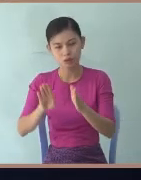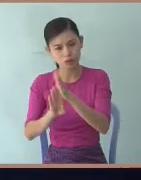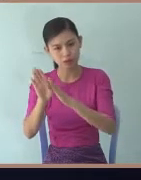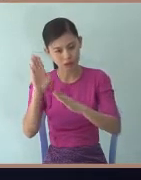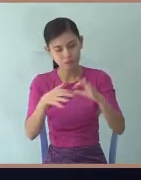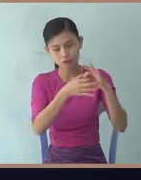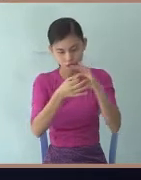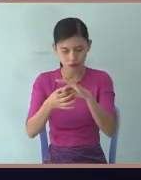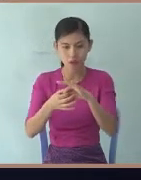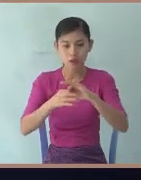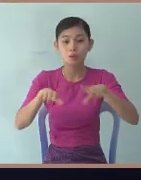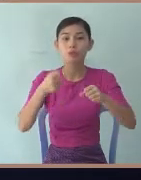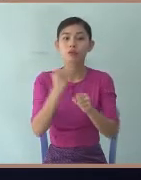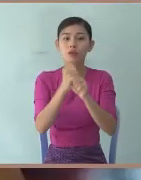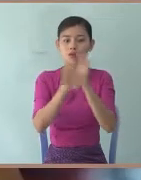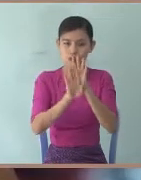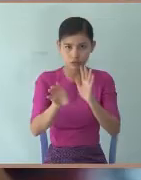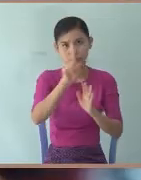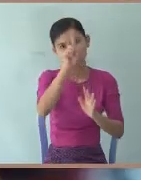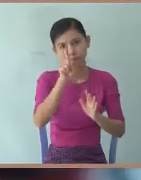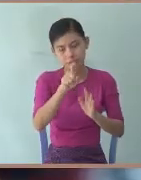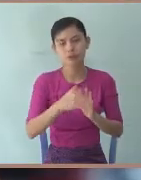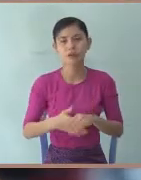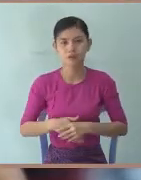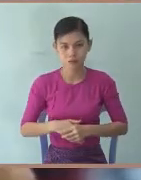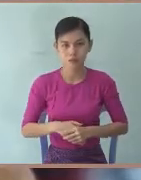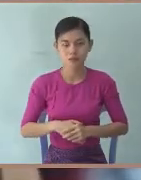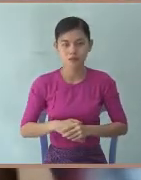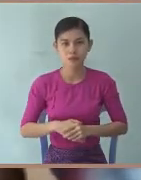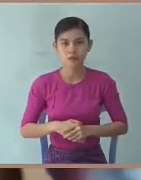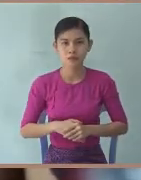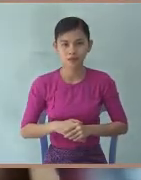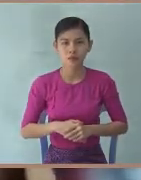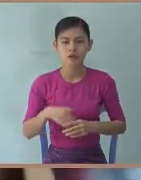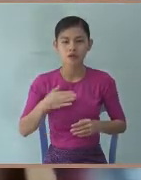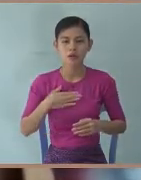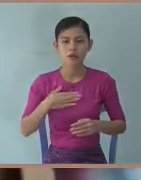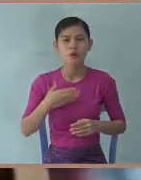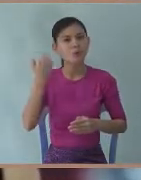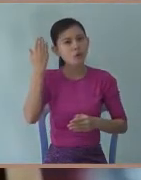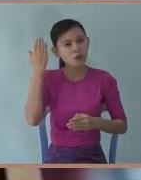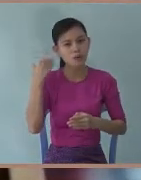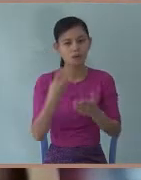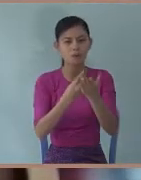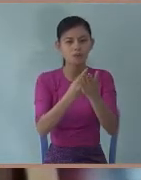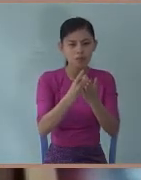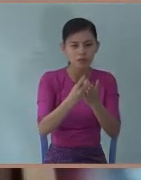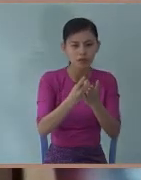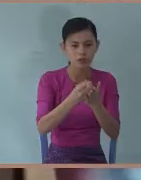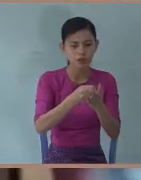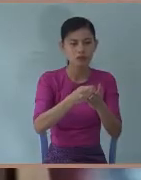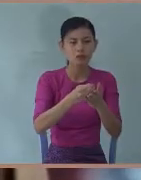မေးထားတာပါရှင ့်ဟုတ်ကဲ့ပါကျွန်တော်တို့တိုင်းပြည်ရဲ့ပညာရေးကအရင်တုန်းကတော့ဟိုပေါ့ပညာရေးနဲ့အလောက်ကင်ဆက်ဆက်မှု